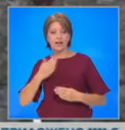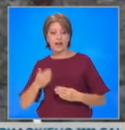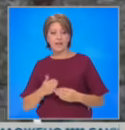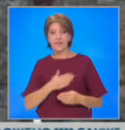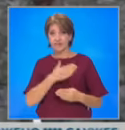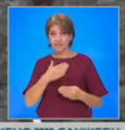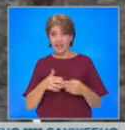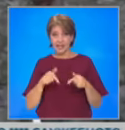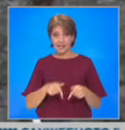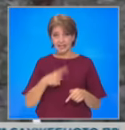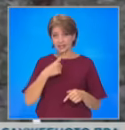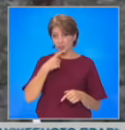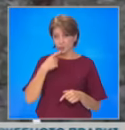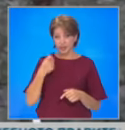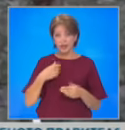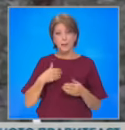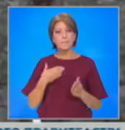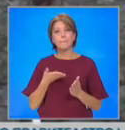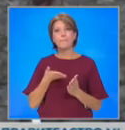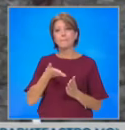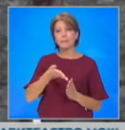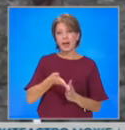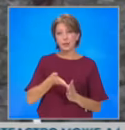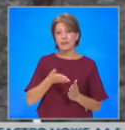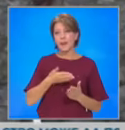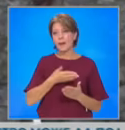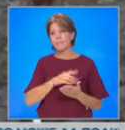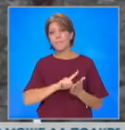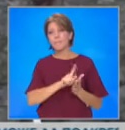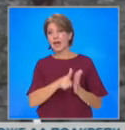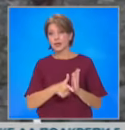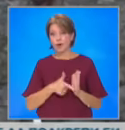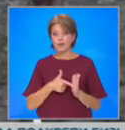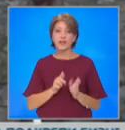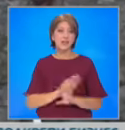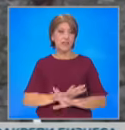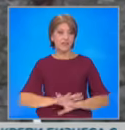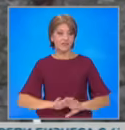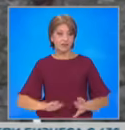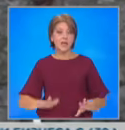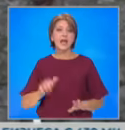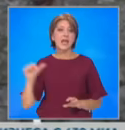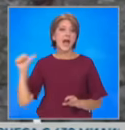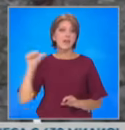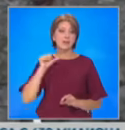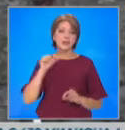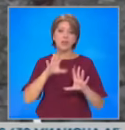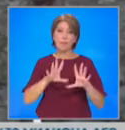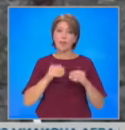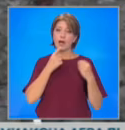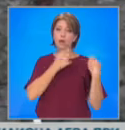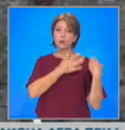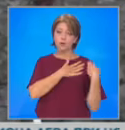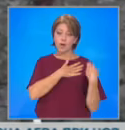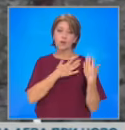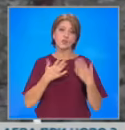Края на тази година преходният период ще завърши и афганистанците ще поемат цялата отговорност за собствената си сигурност и